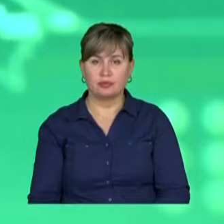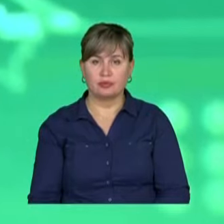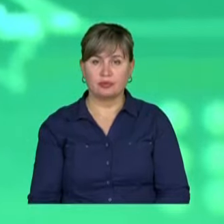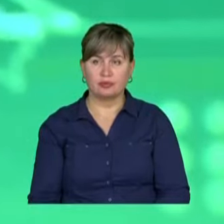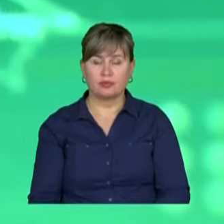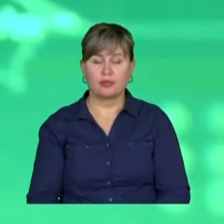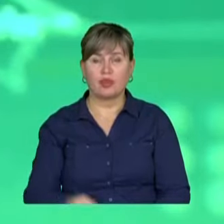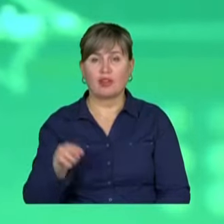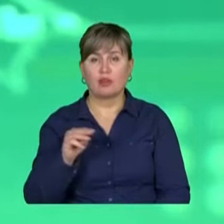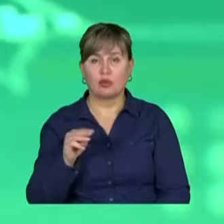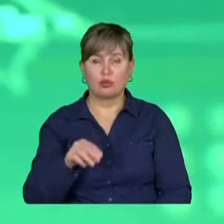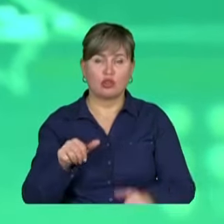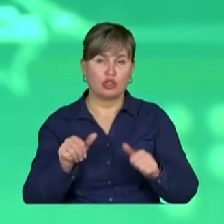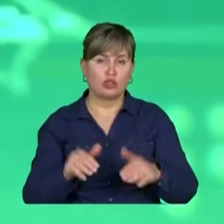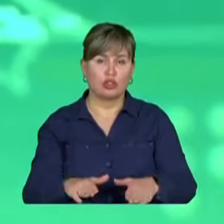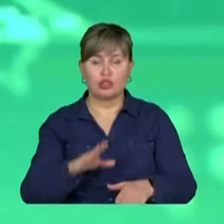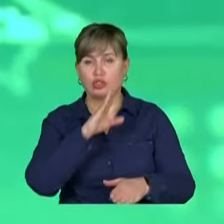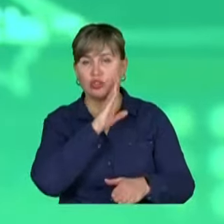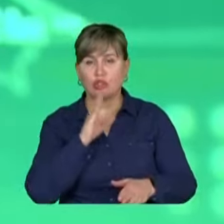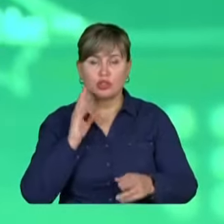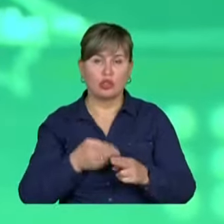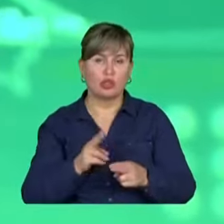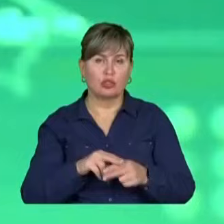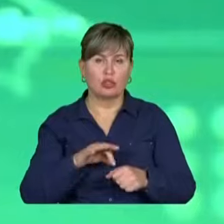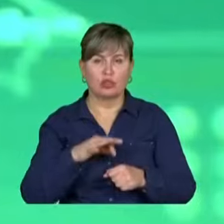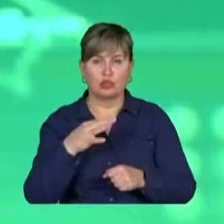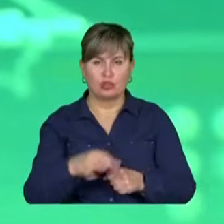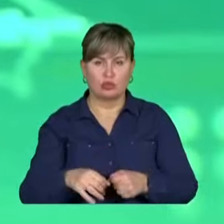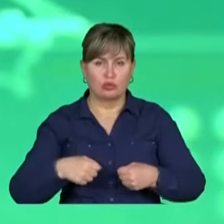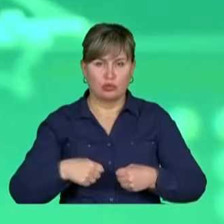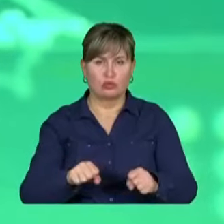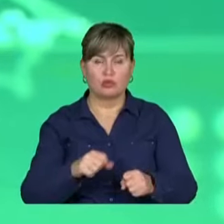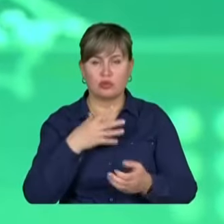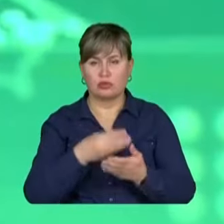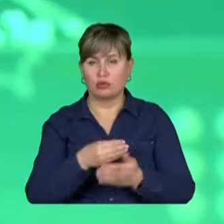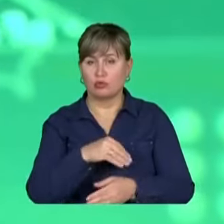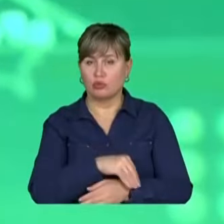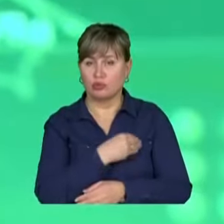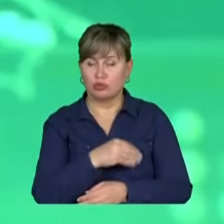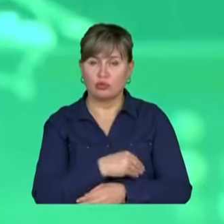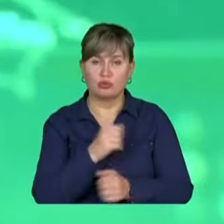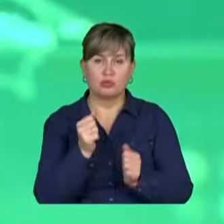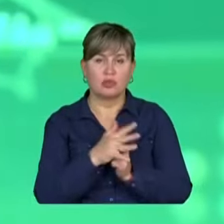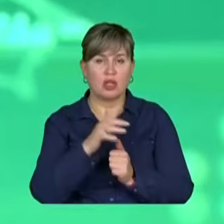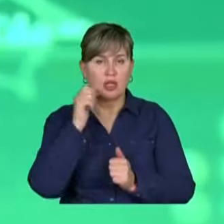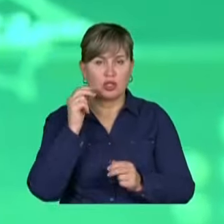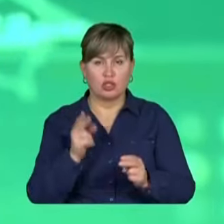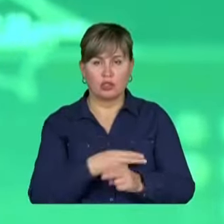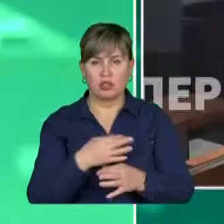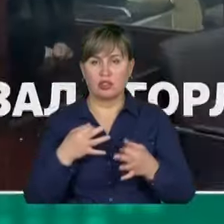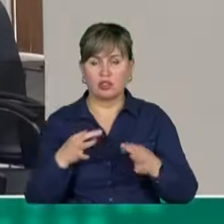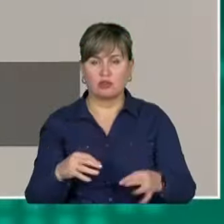В Туркестане вынесли приговор женщине, которая жестоко расправилась со своим супругом. Суд назначил ей 15 лет лишения